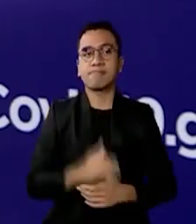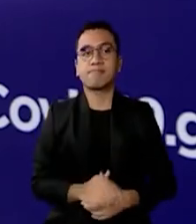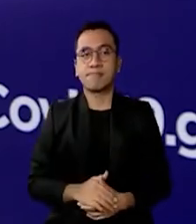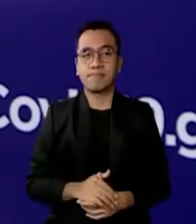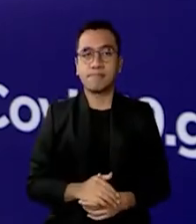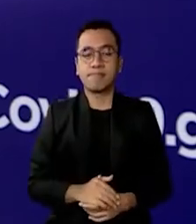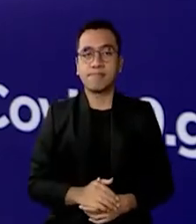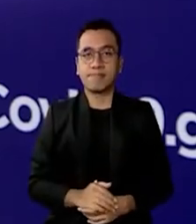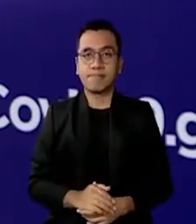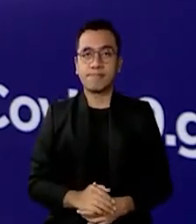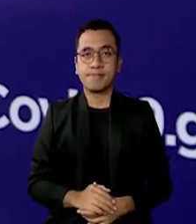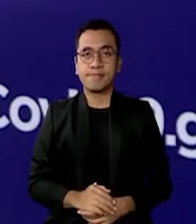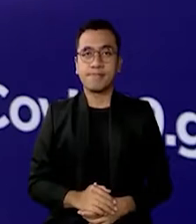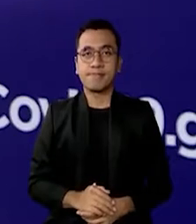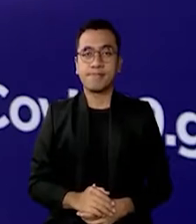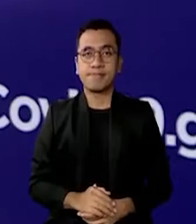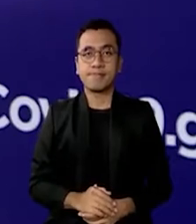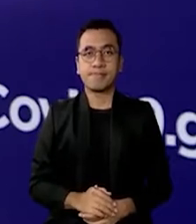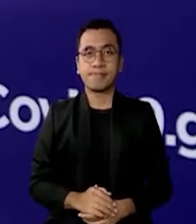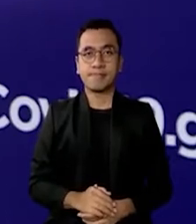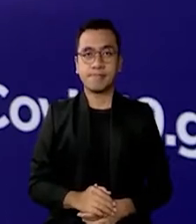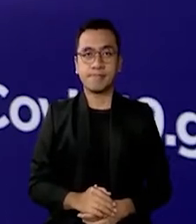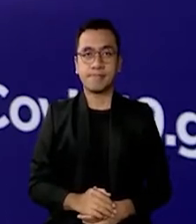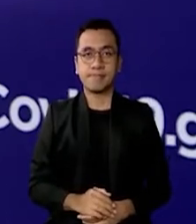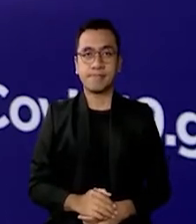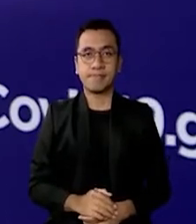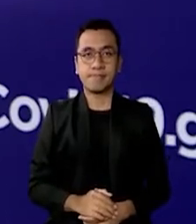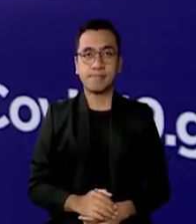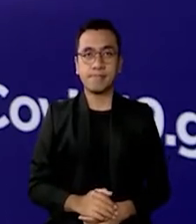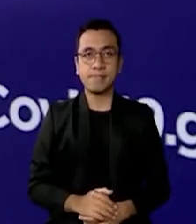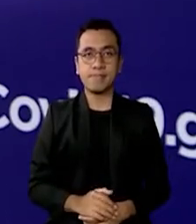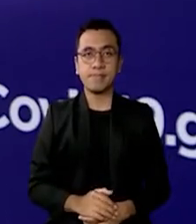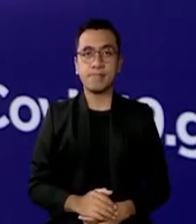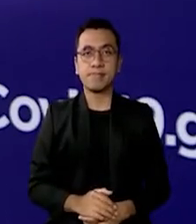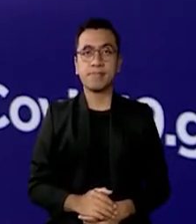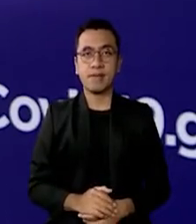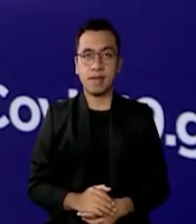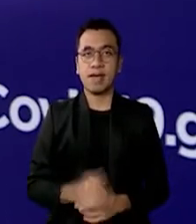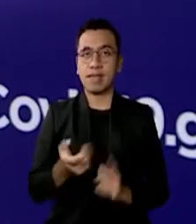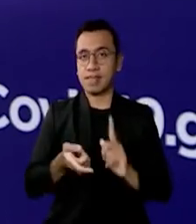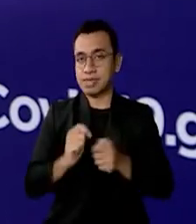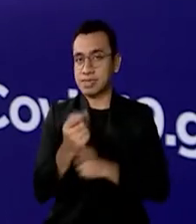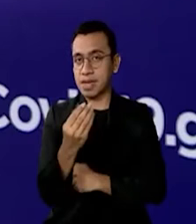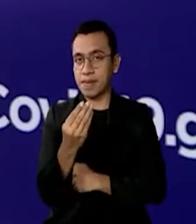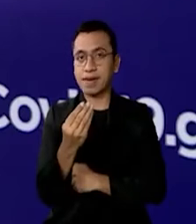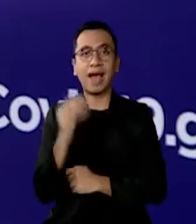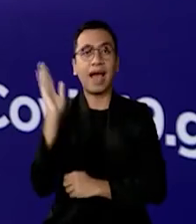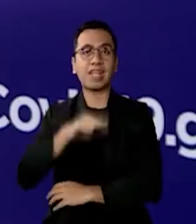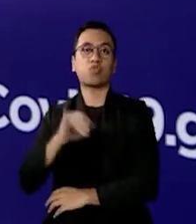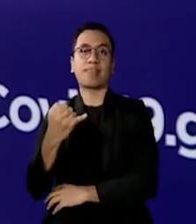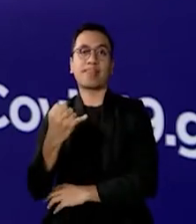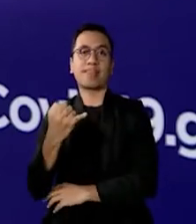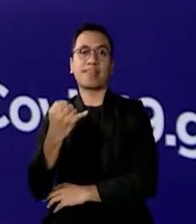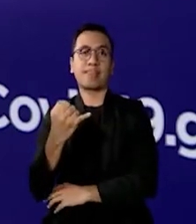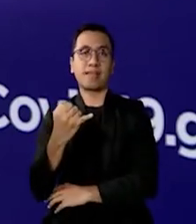dilepas direlokasi Kementerian Kesehatan dan pada saat itu dilakukan dua hari setelahnya tanggal hari Jumat Kenongo sana